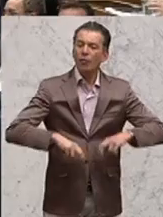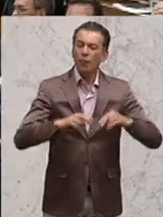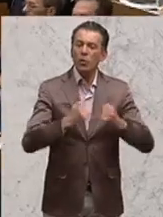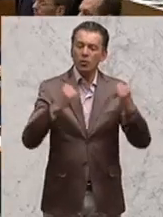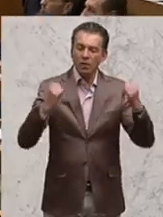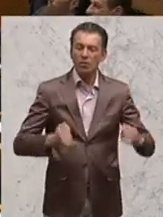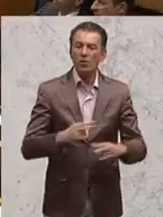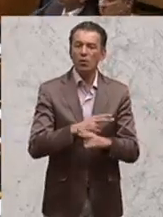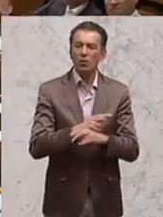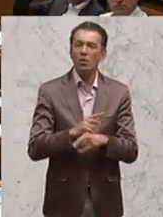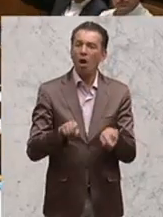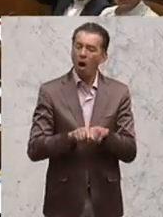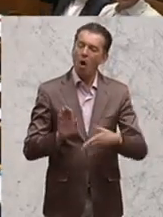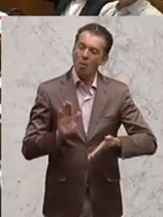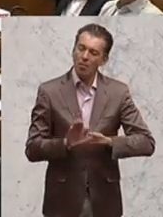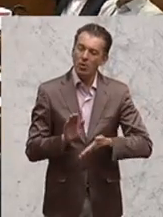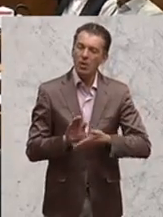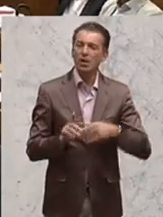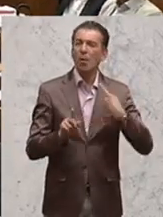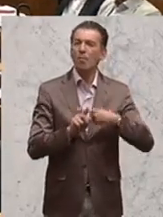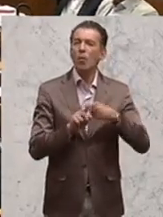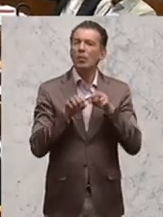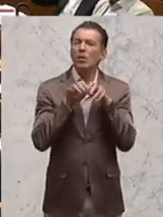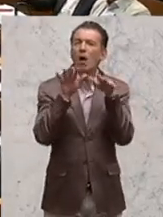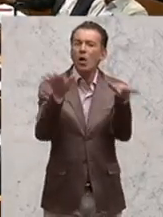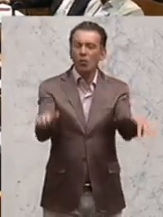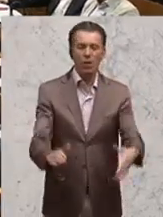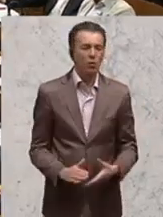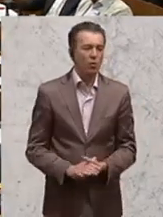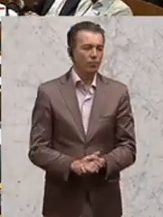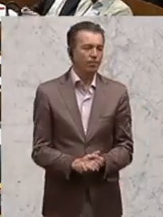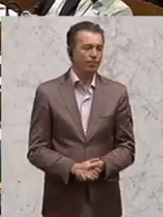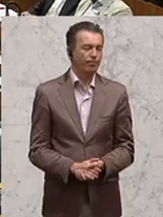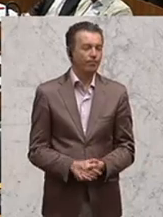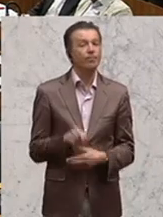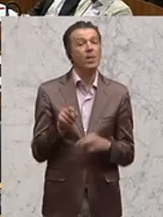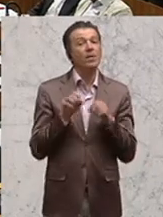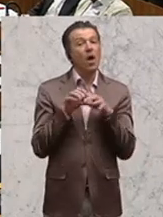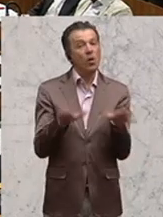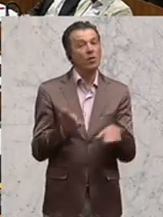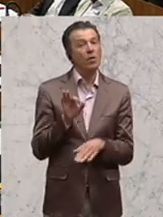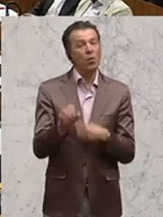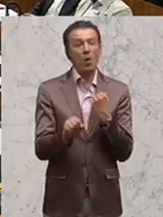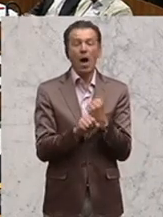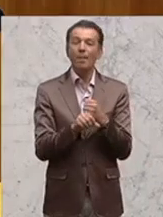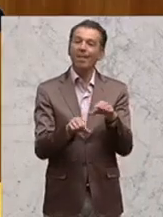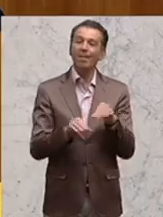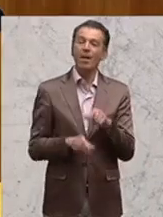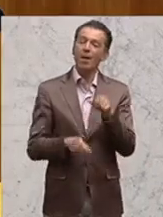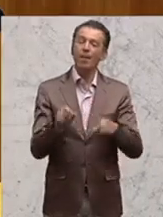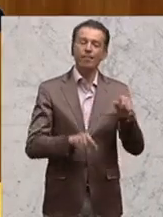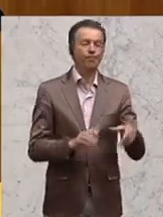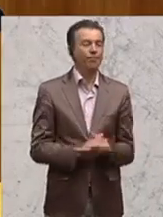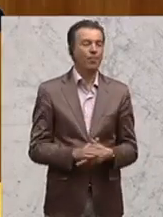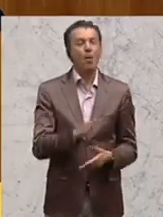in Österreich bestätigt, dass es diese positive Wirkung gibt und diese Auswirkungen für Arbeitnehmerinnen und